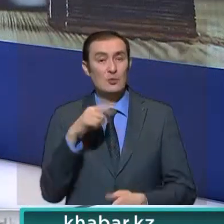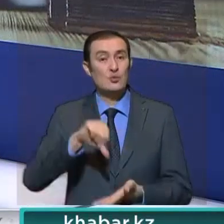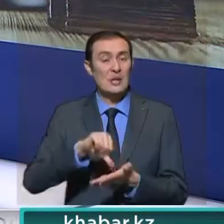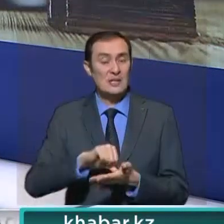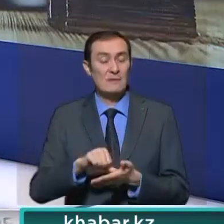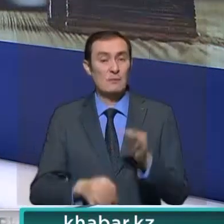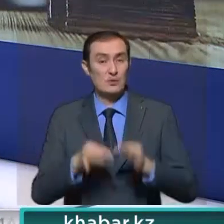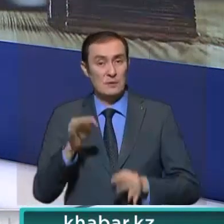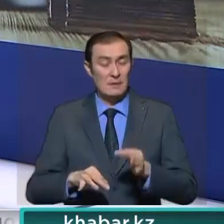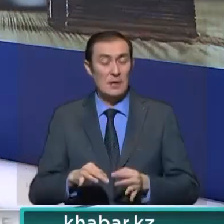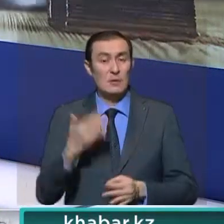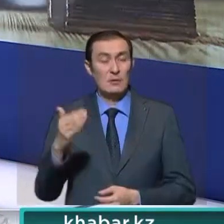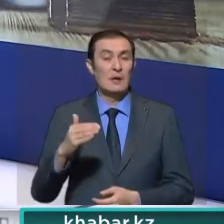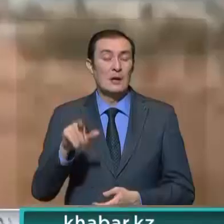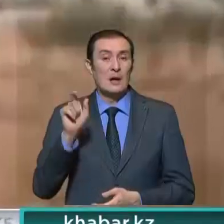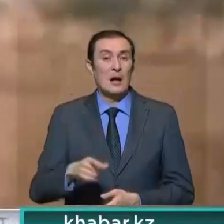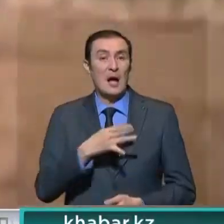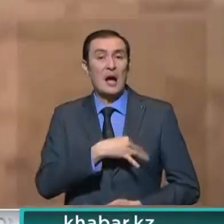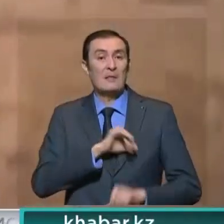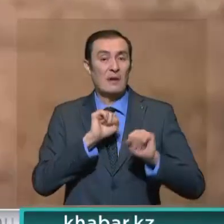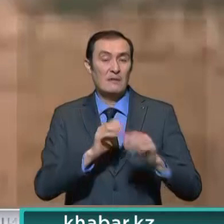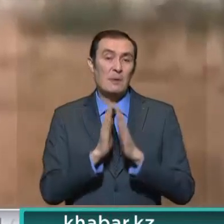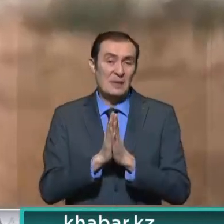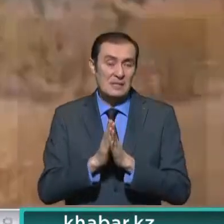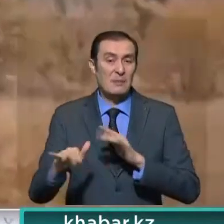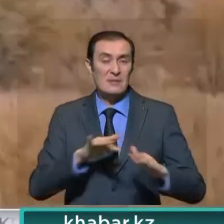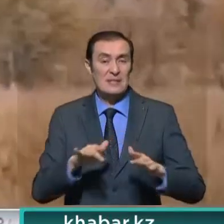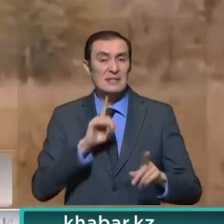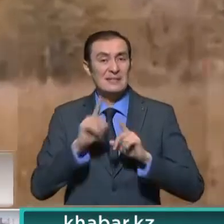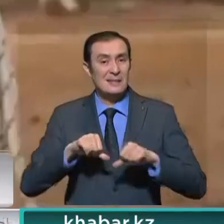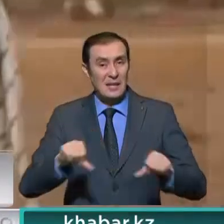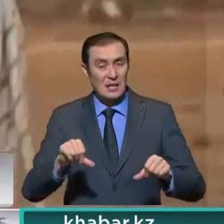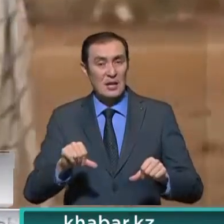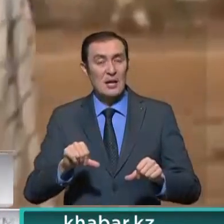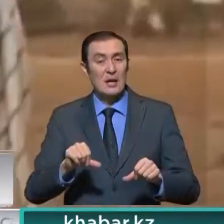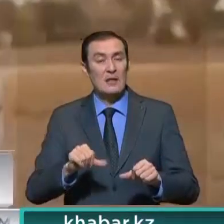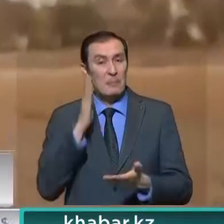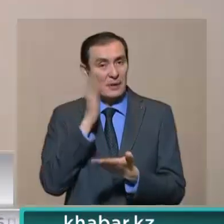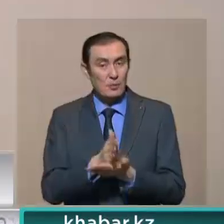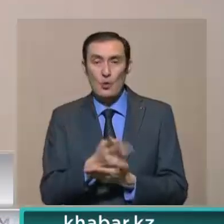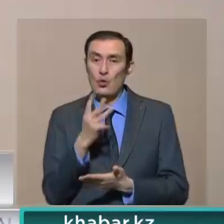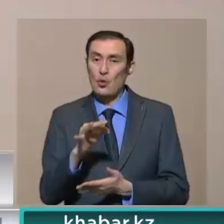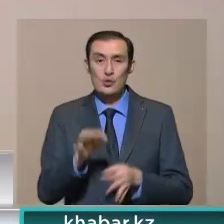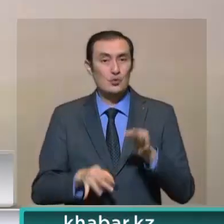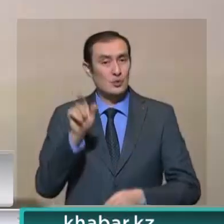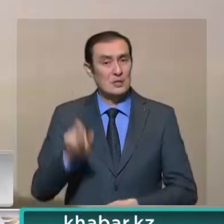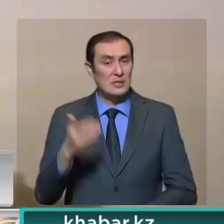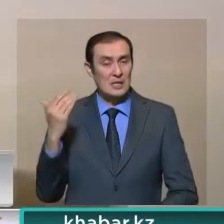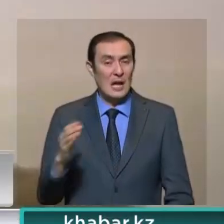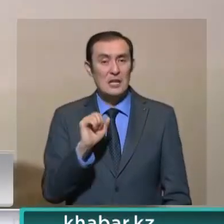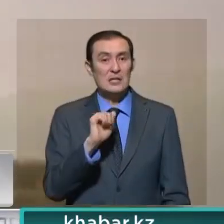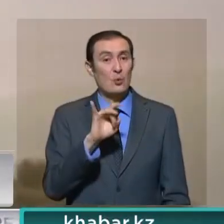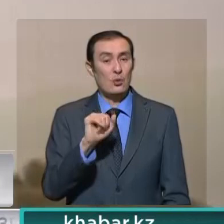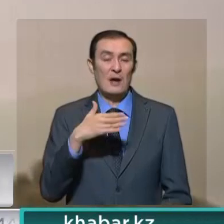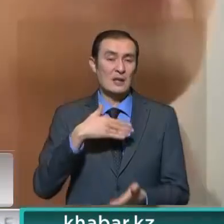процесса который представлялся адвокатом попросил провести заседание все-таки оффлайн Однако судья Камшат саурова